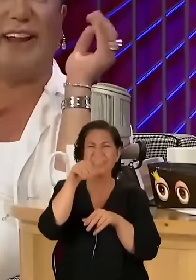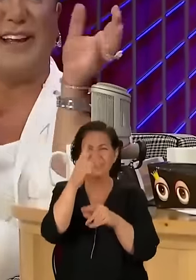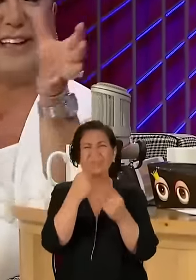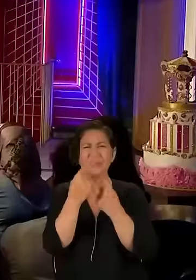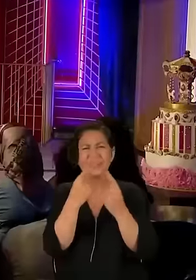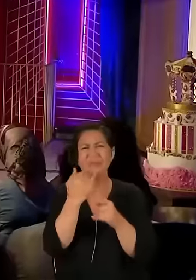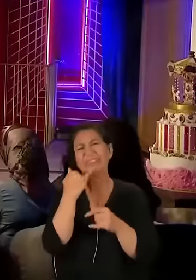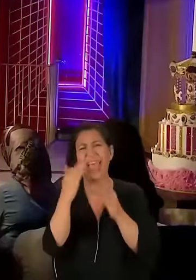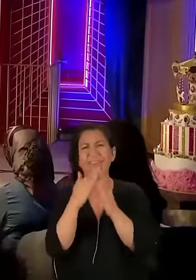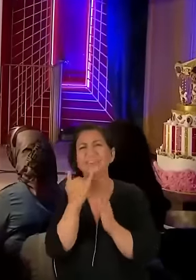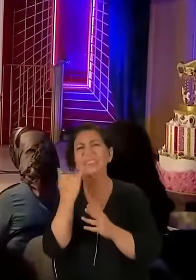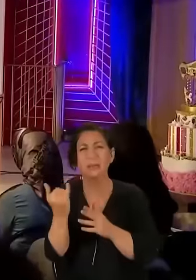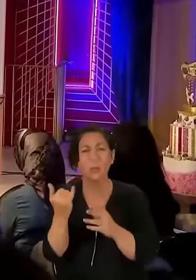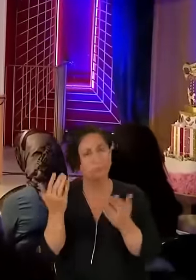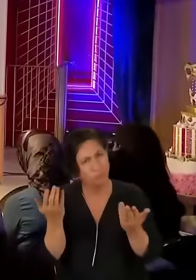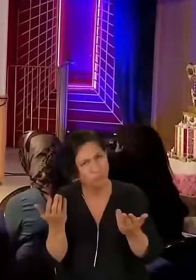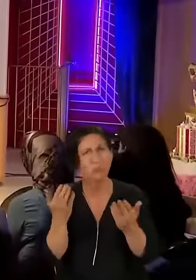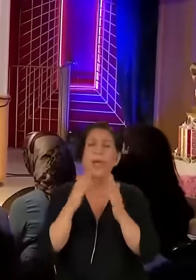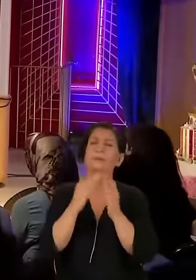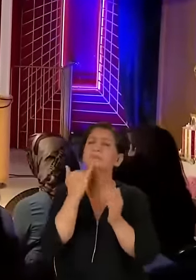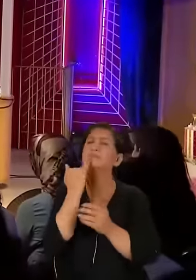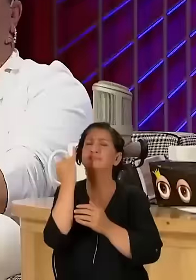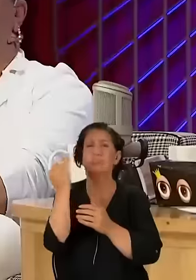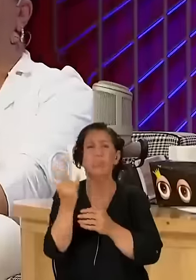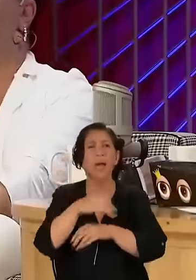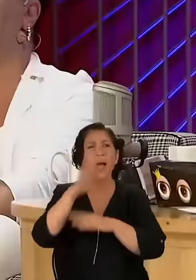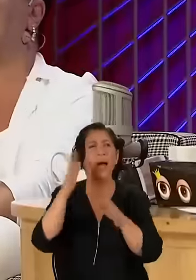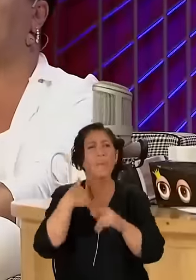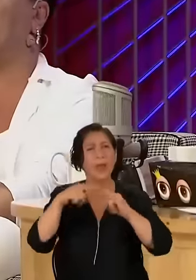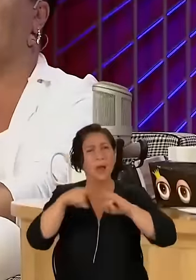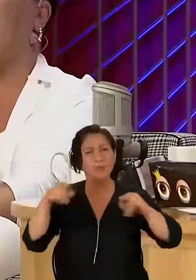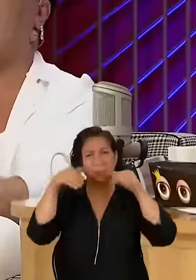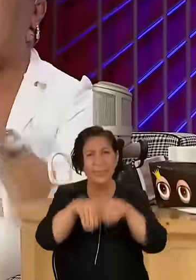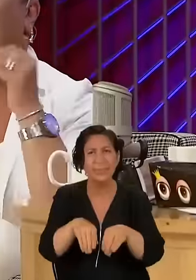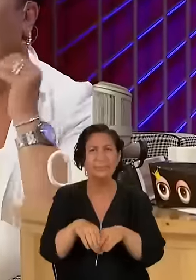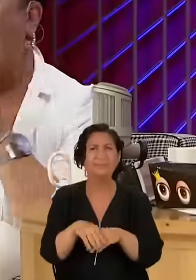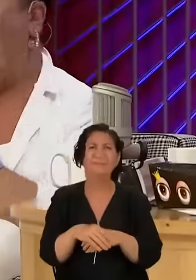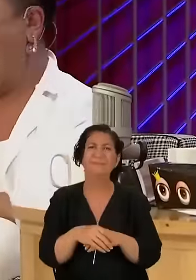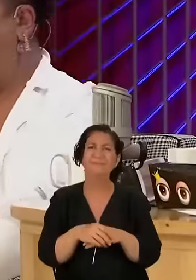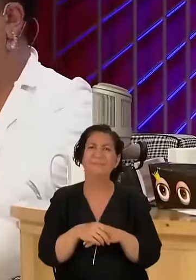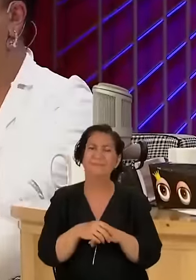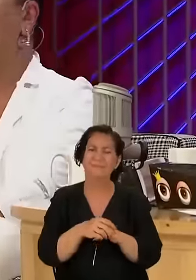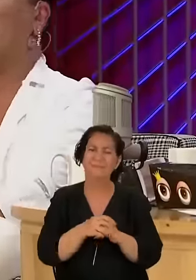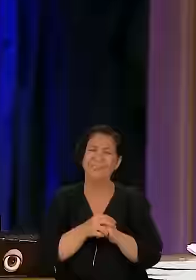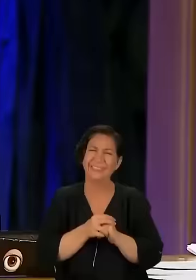bir ziyarete gideceğiz, ev ziyaretine. Bir ev ziyaretine gittik. Hayır baştan ben havuza girdim.